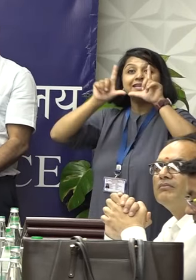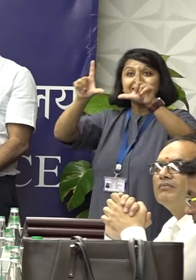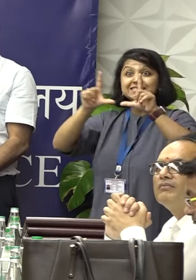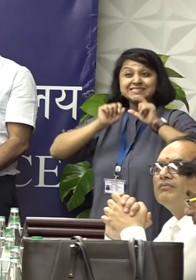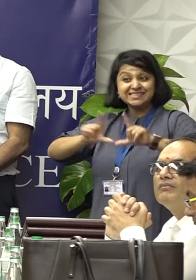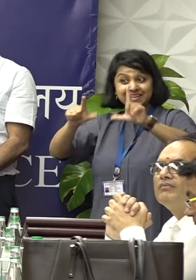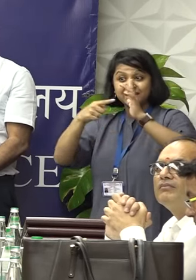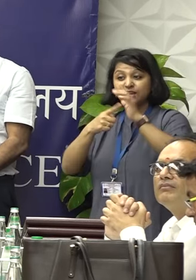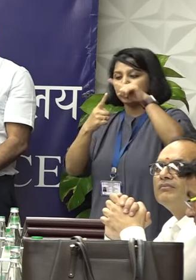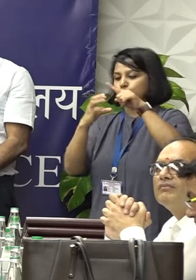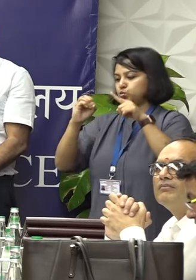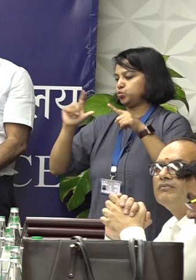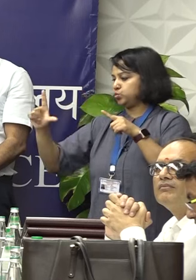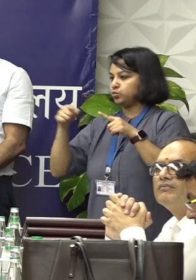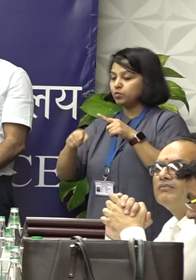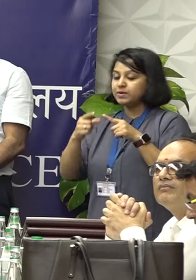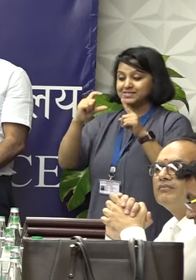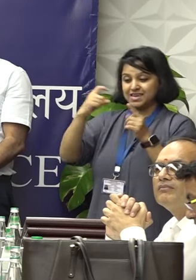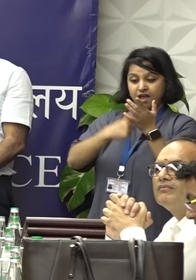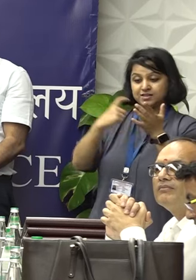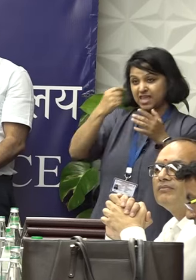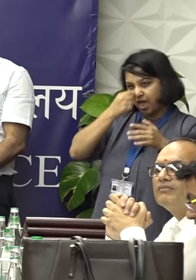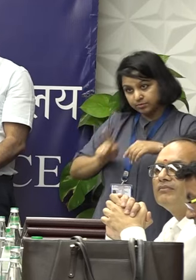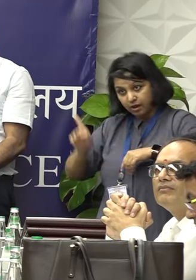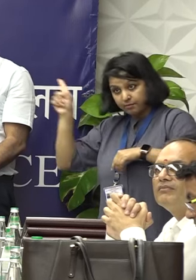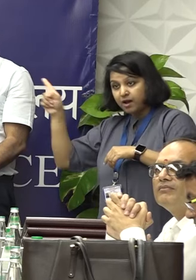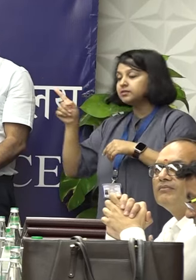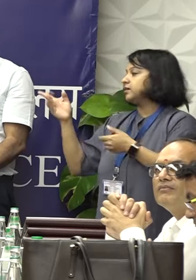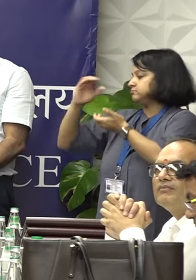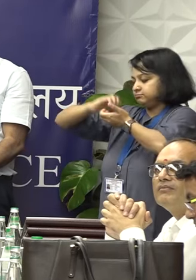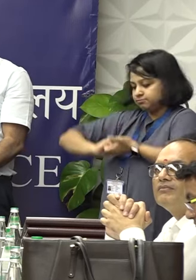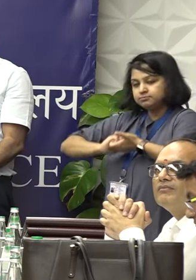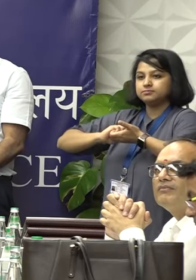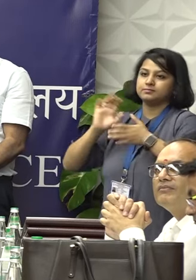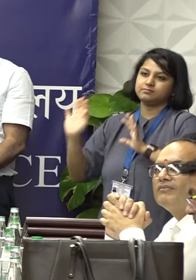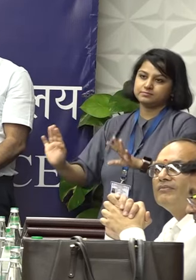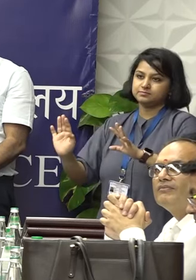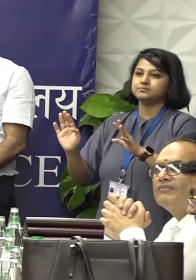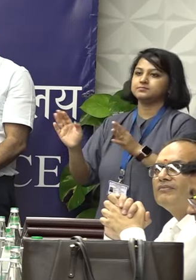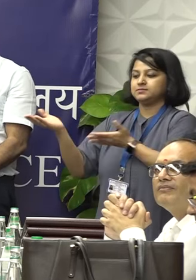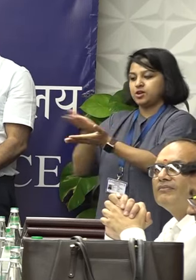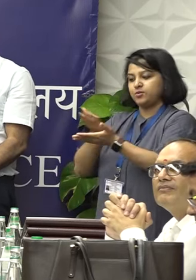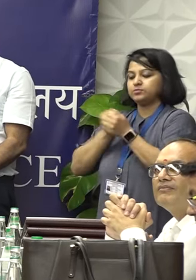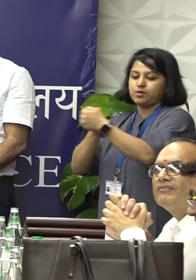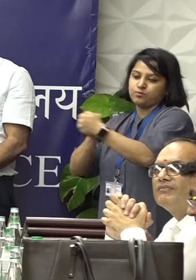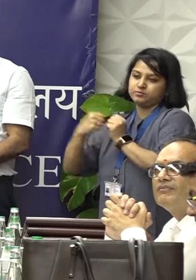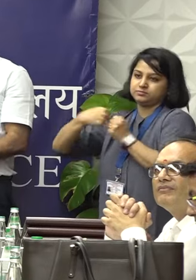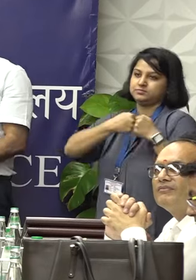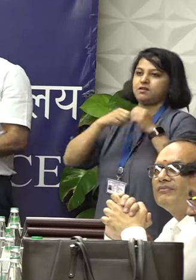विकसित करने के लिए सीआरसी अहमदाबाद और इनफी ही अनुसंधान अपना सहयोग एक दूसरे को प्रदान करेंगे।